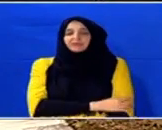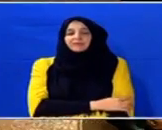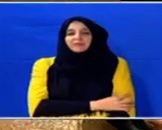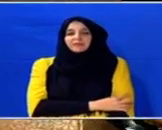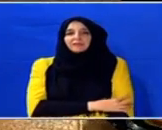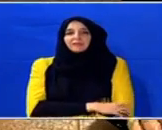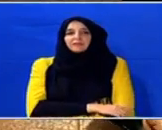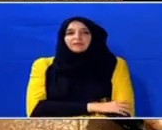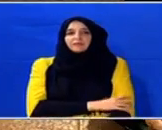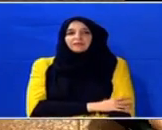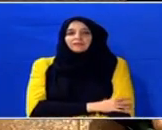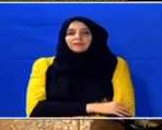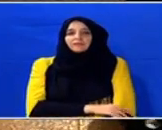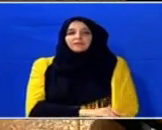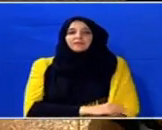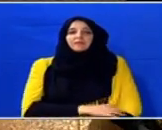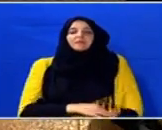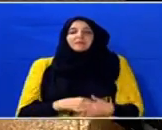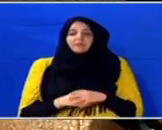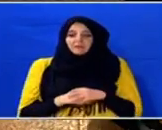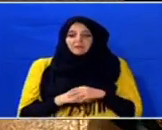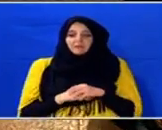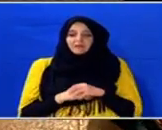والديك. والديك إن شاء الله، ربي يحفظك.